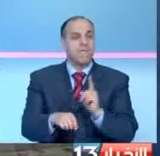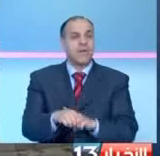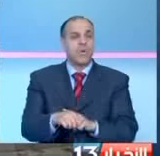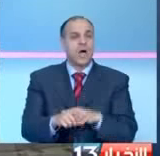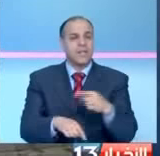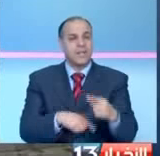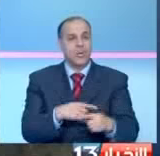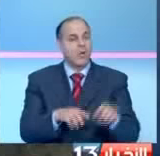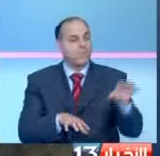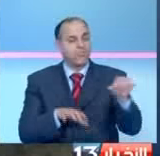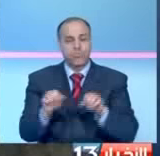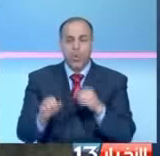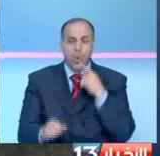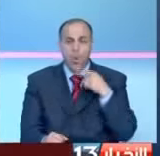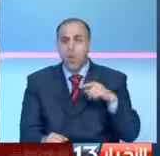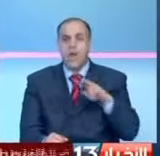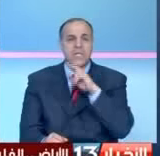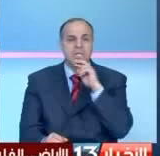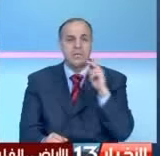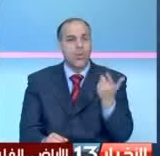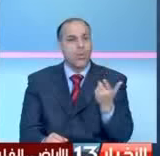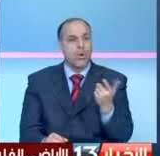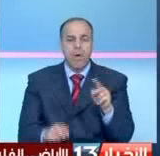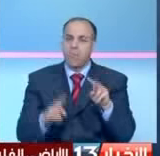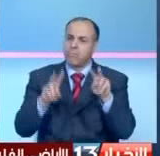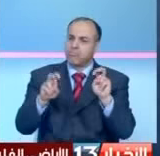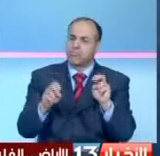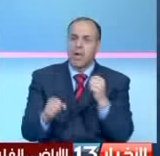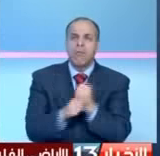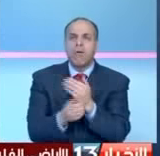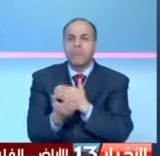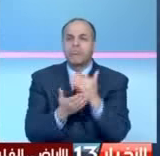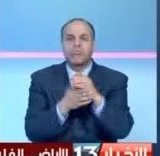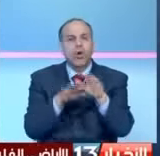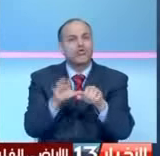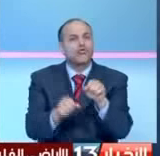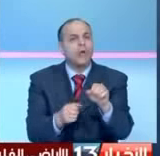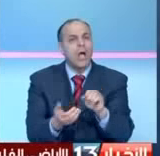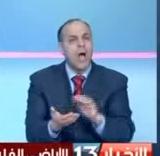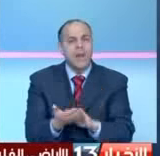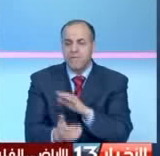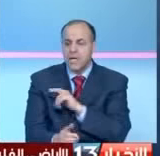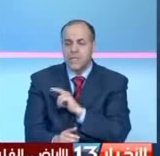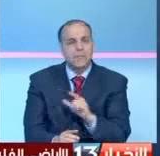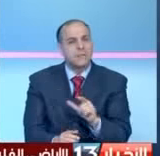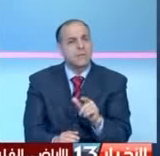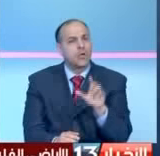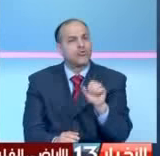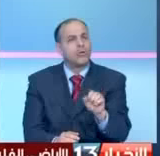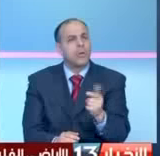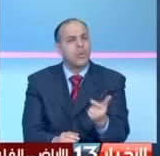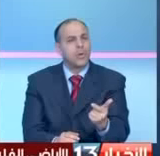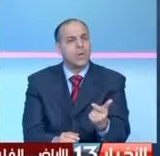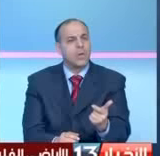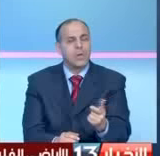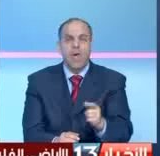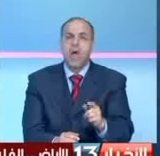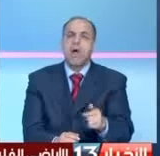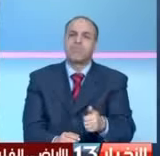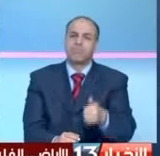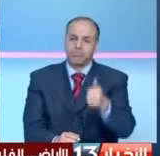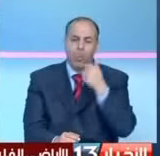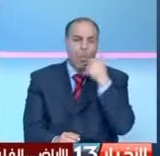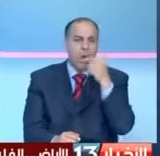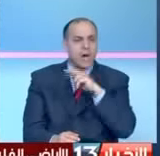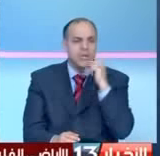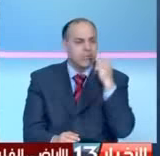تتتالى فيه الدعوات لحث المحتل الإسرائيلي على وقف نشاطه الاستيطاني في الأراضي الفلسطينية المحتلة، لم يكتفي المحتل الذي